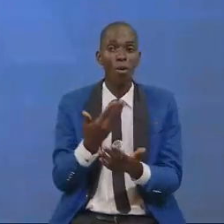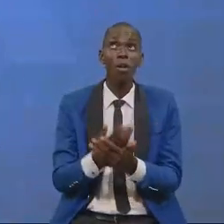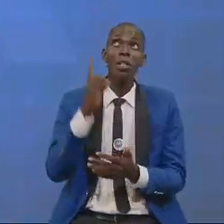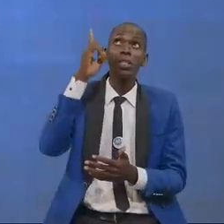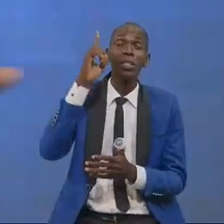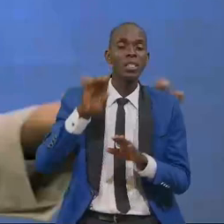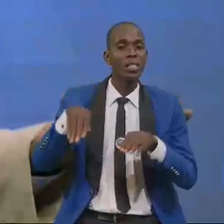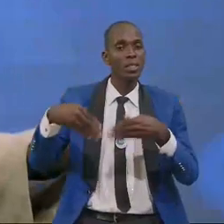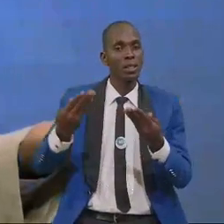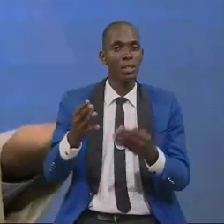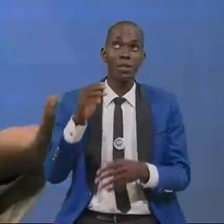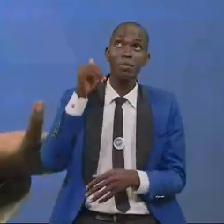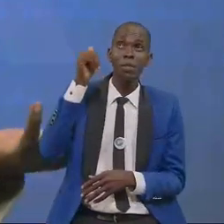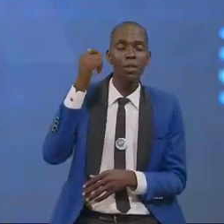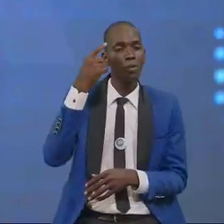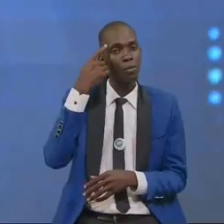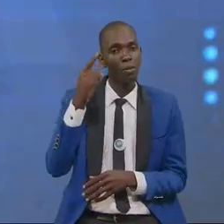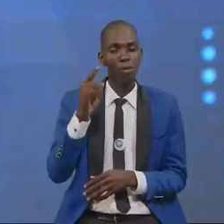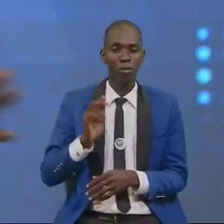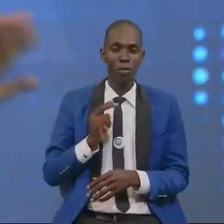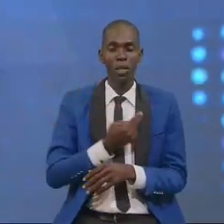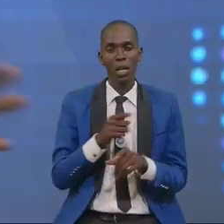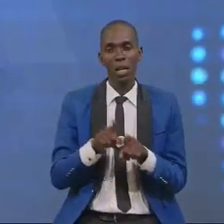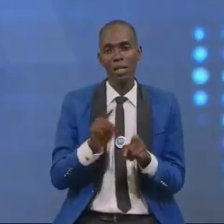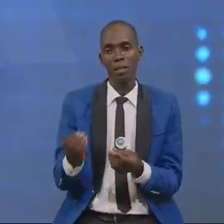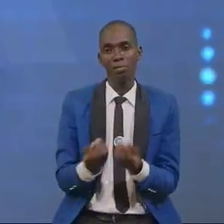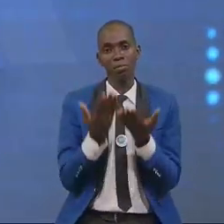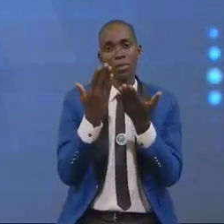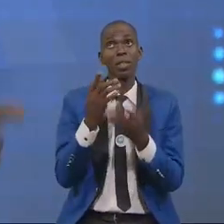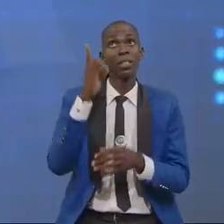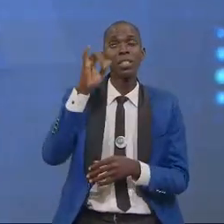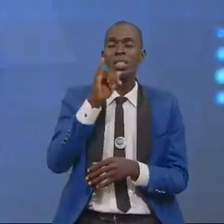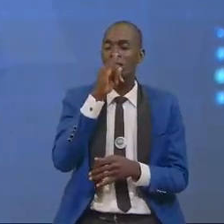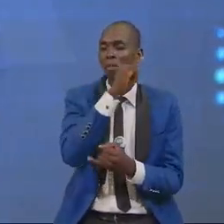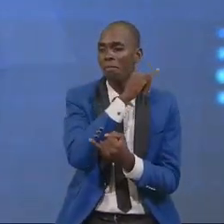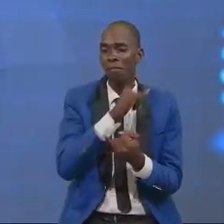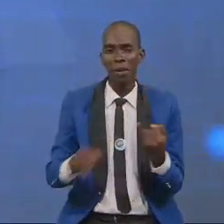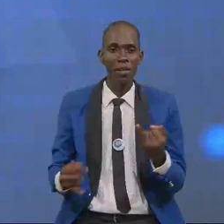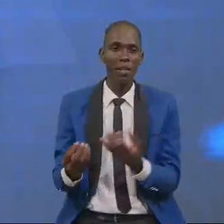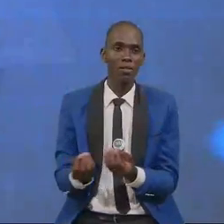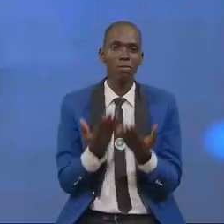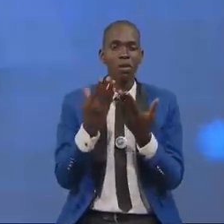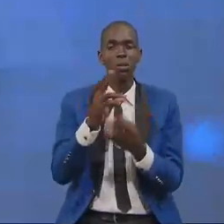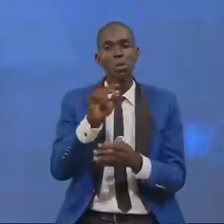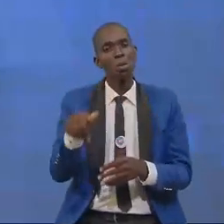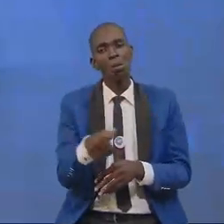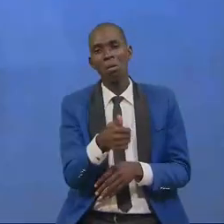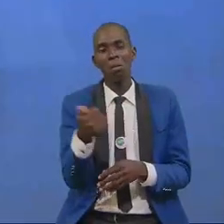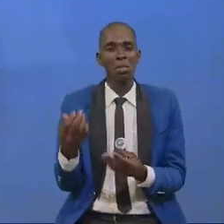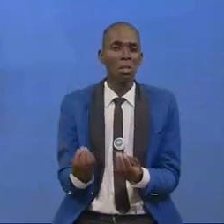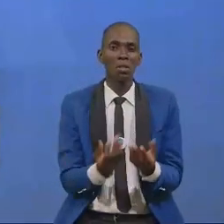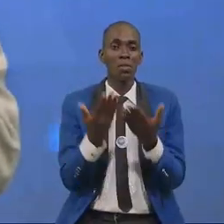lui-même en rançon pour tous il est le sacrifice final aucun autre sacrifice